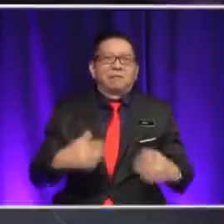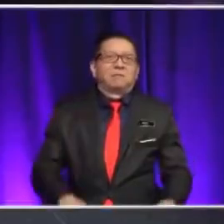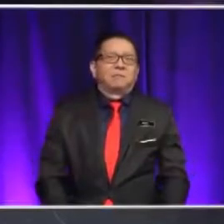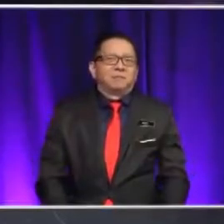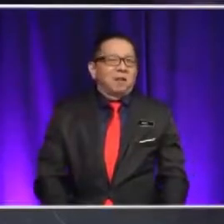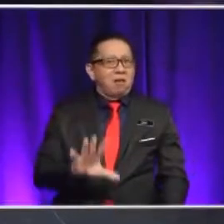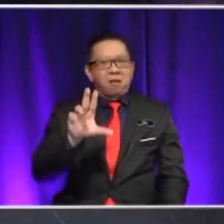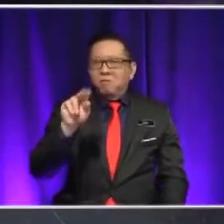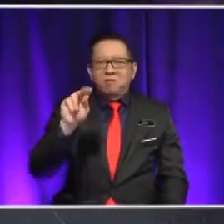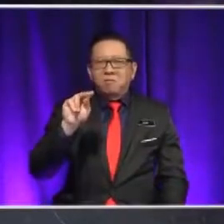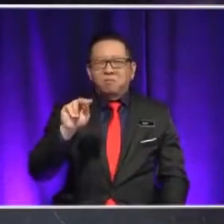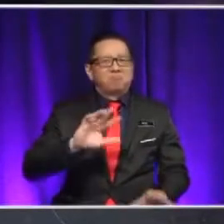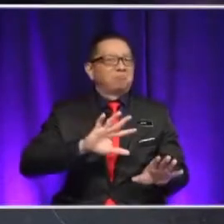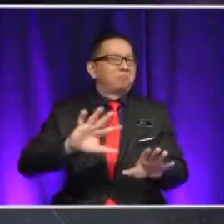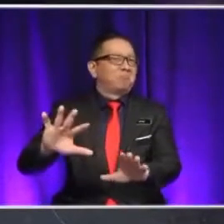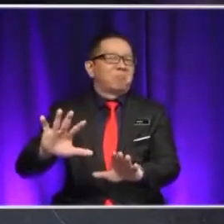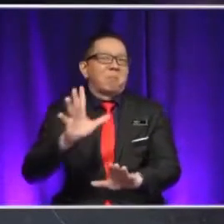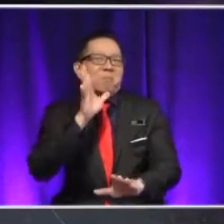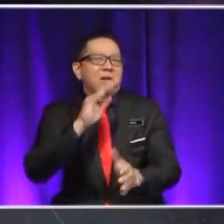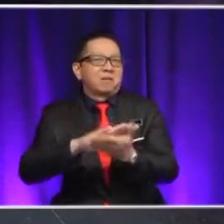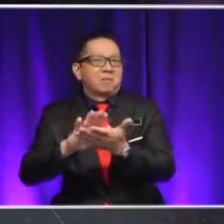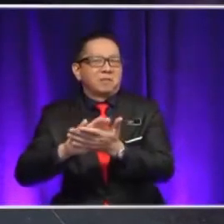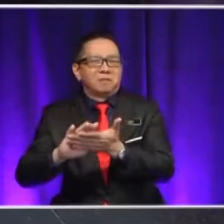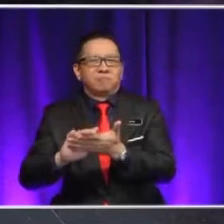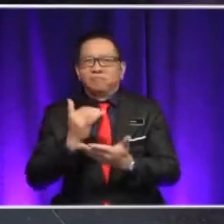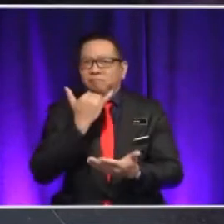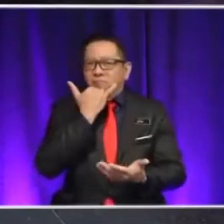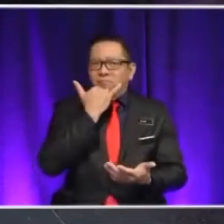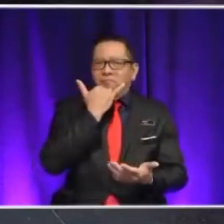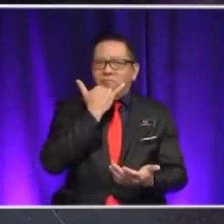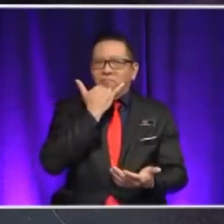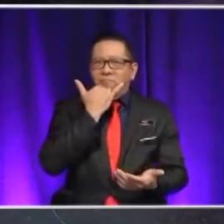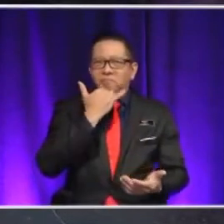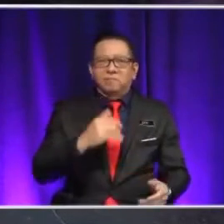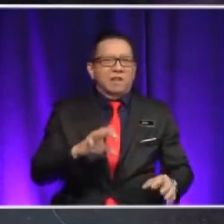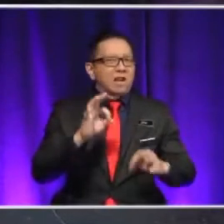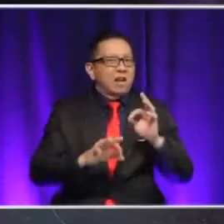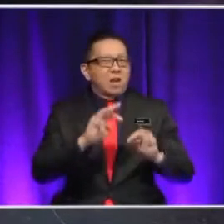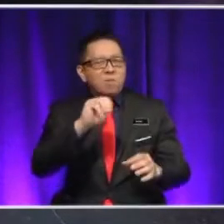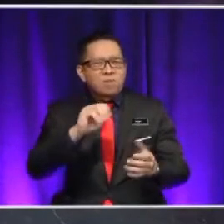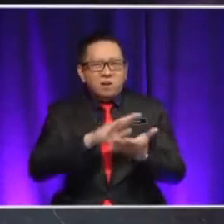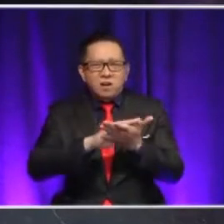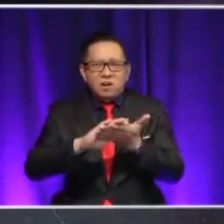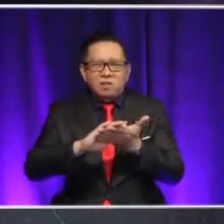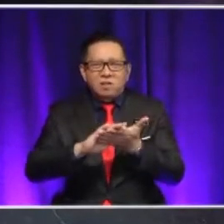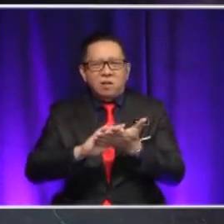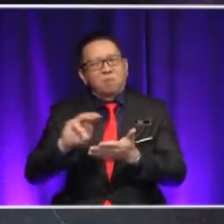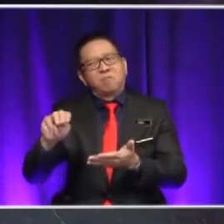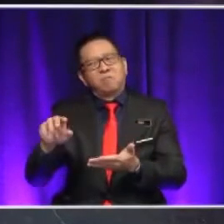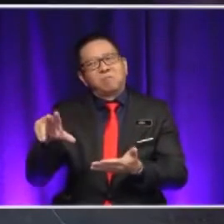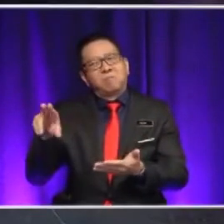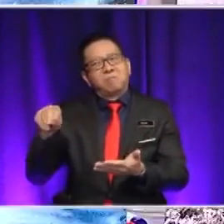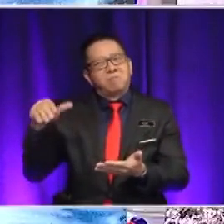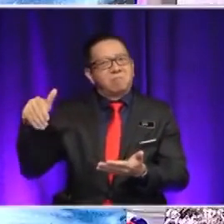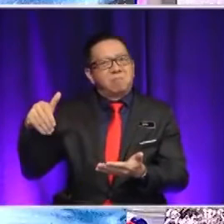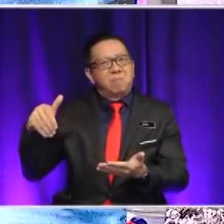tinggal biar Mayang kemas tambahin baju cekak itu kita tengok umur ini kemas itu tak kemas jadi kita Boleh